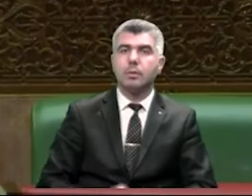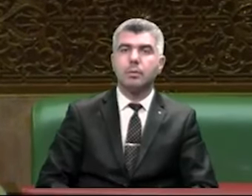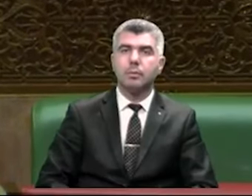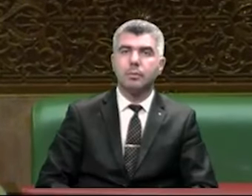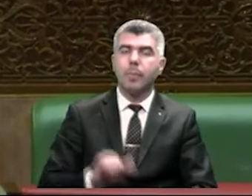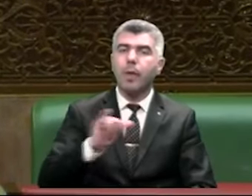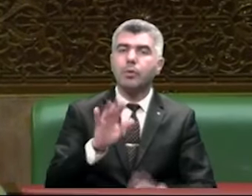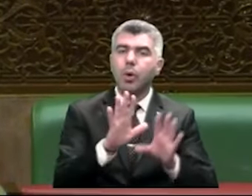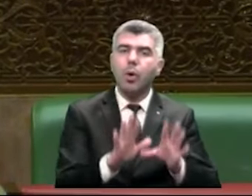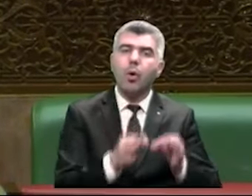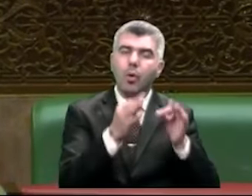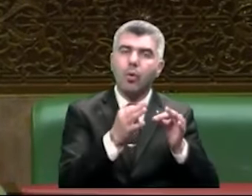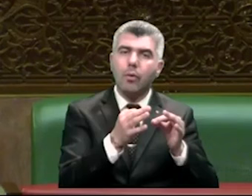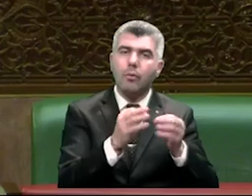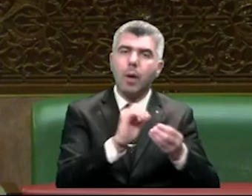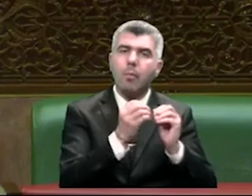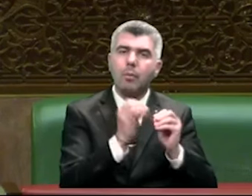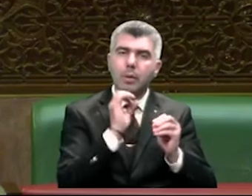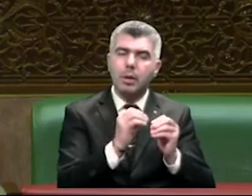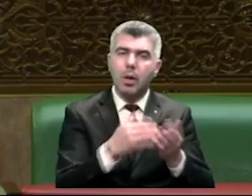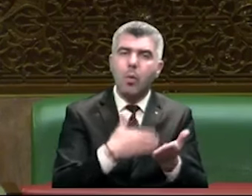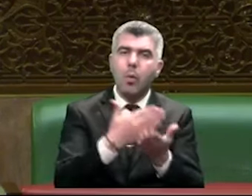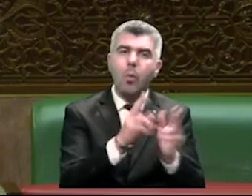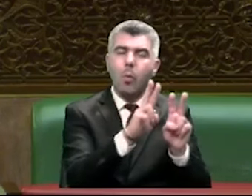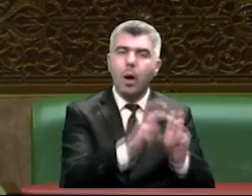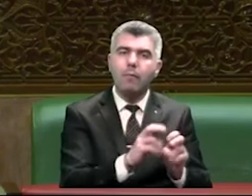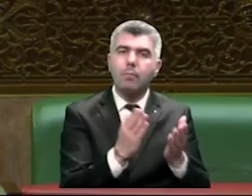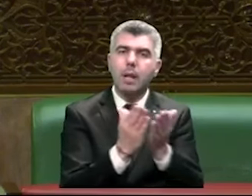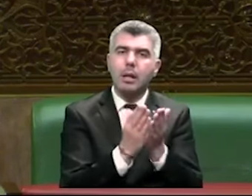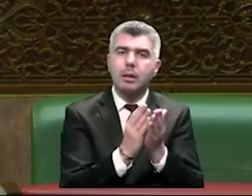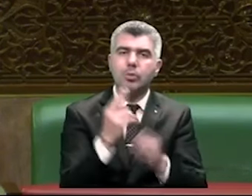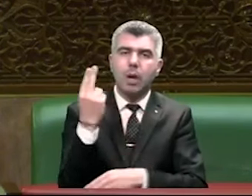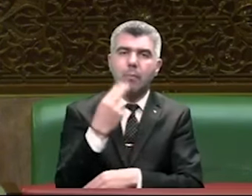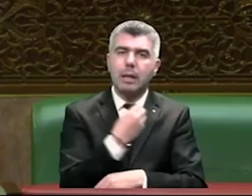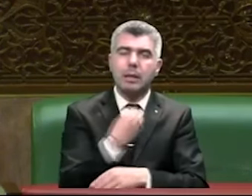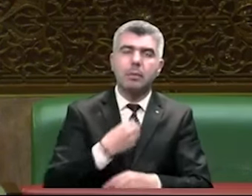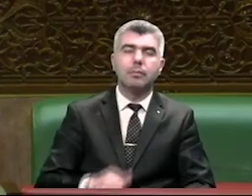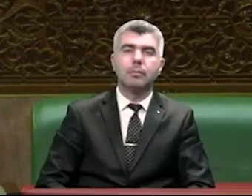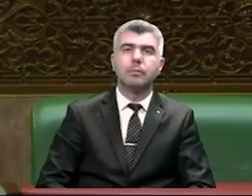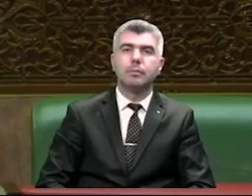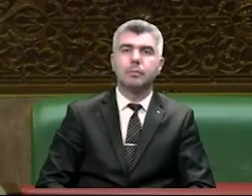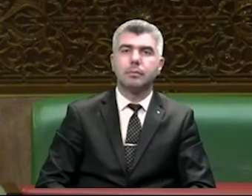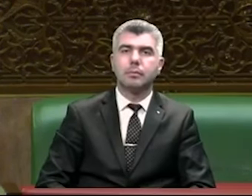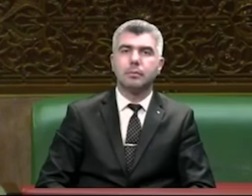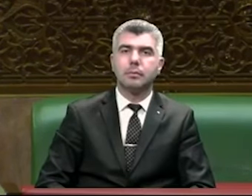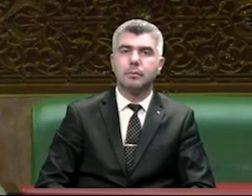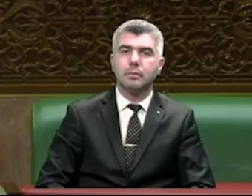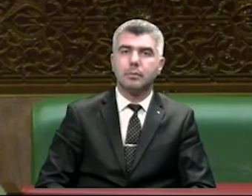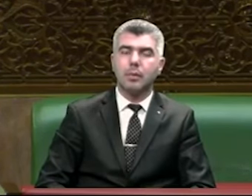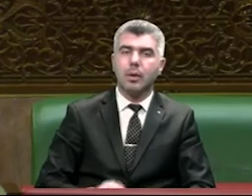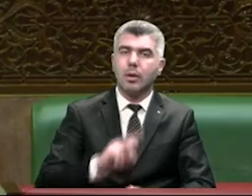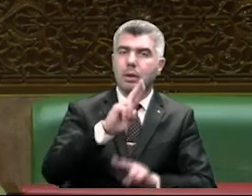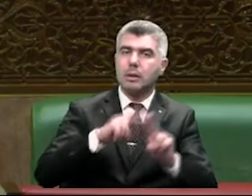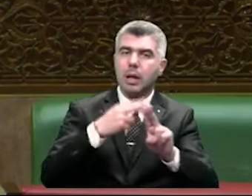شن هي الحلول اللي ك تقترحها لحل هذه الازمه ديال مقاطعه الدراسه بكليه الطب وشكرا شكرا سيد المستشار المحترم الكلمه لكم السيد